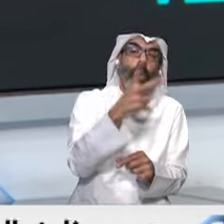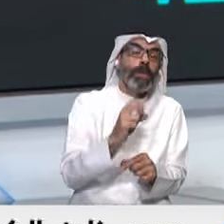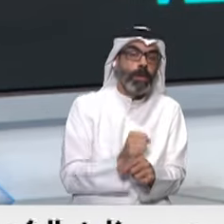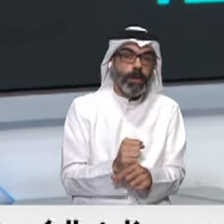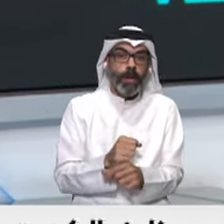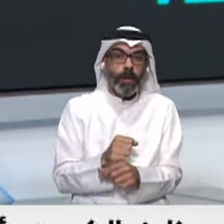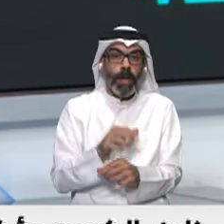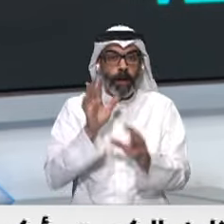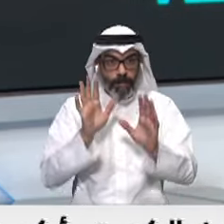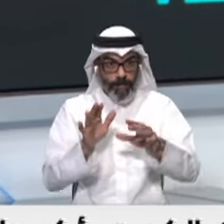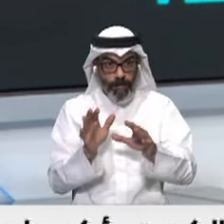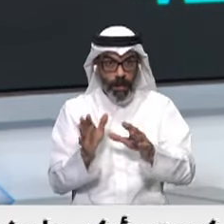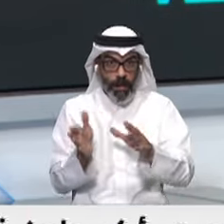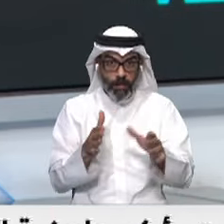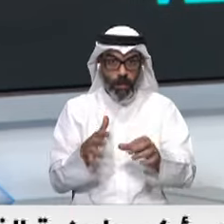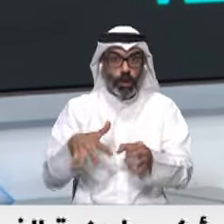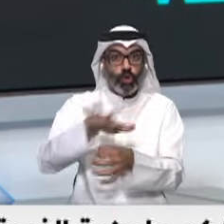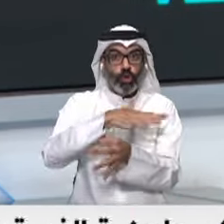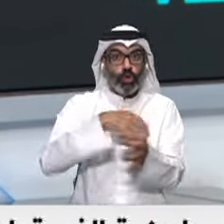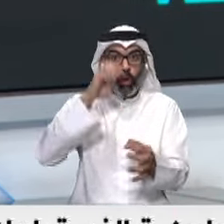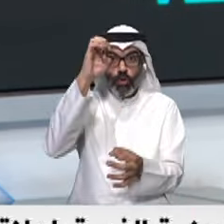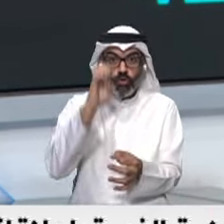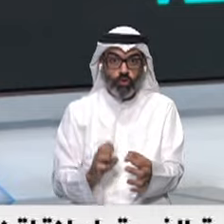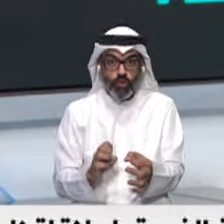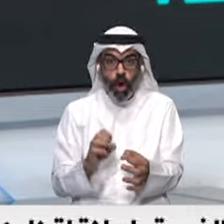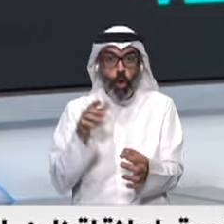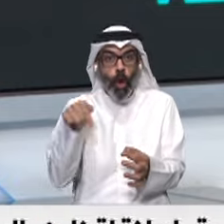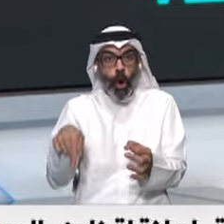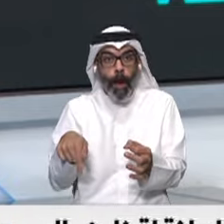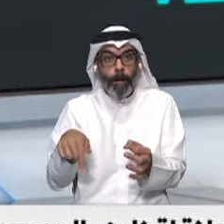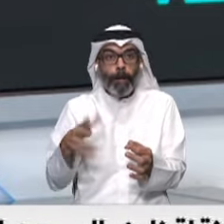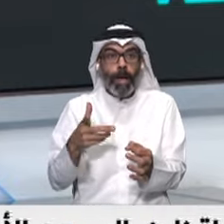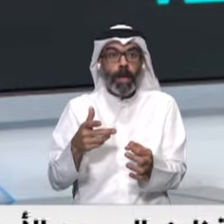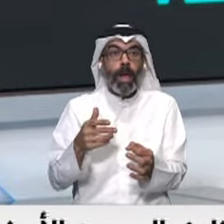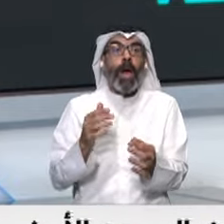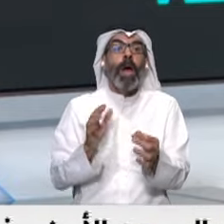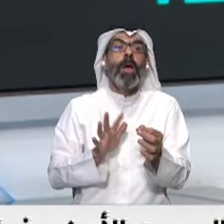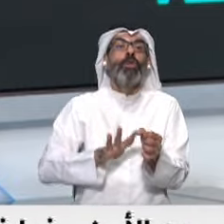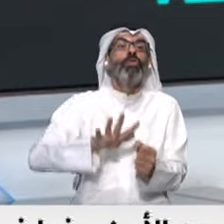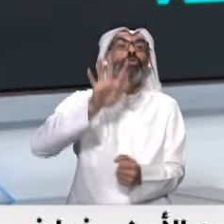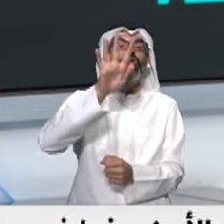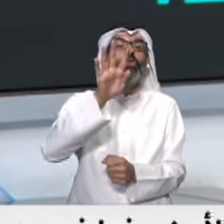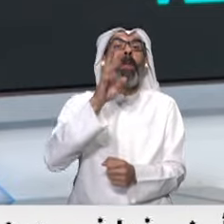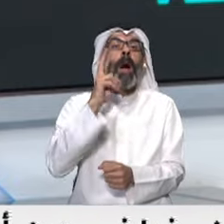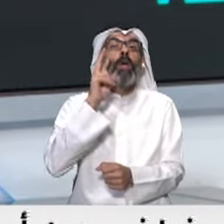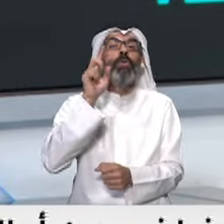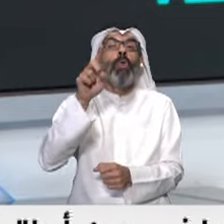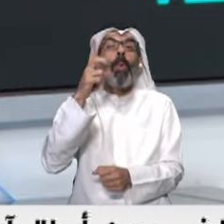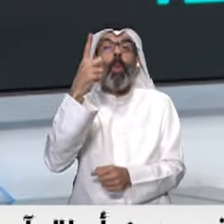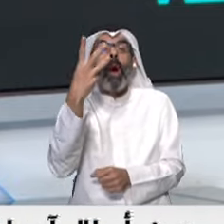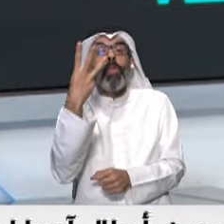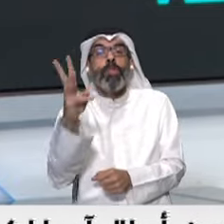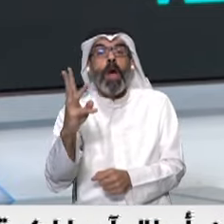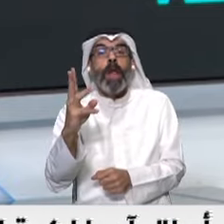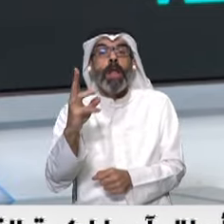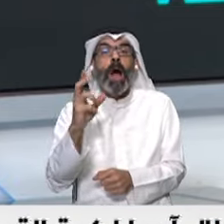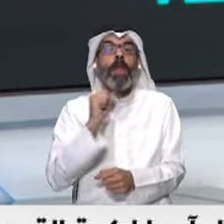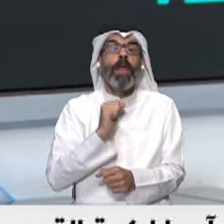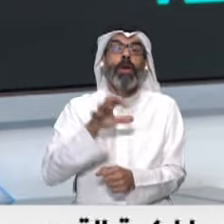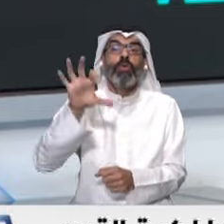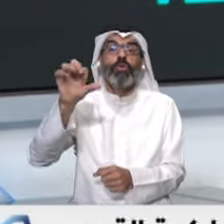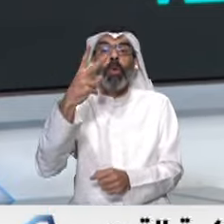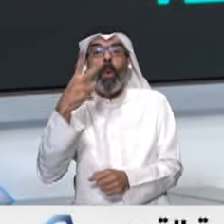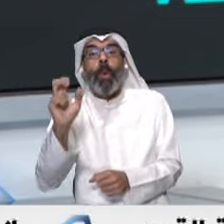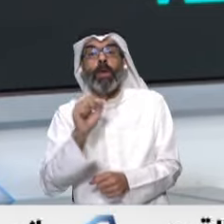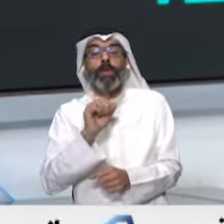درجه مئويه في جزرنا الجنوبيه كبر وجارو ام المرادم جزرنا الشماليه 31 في ورب بوبيان فيلك 29